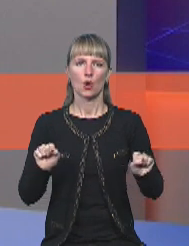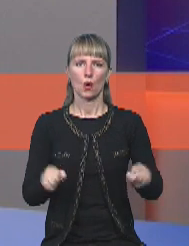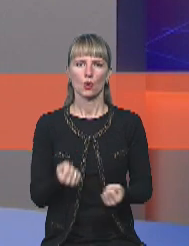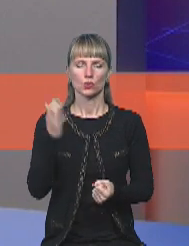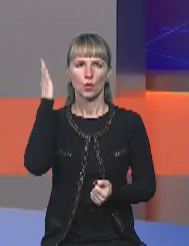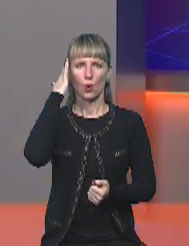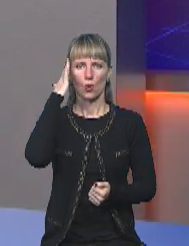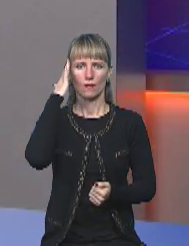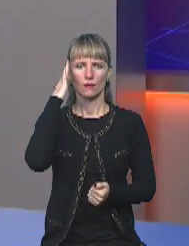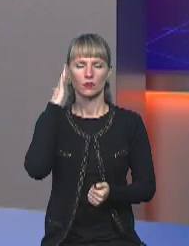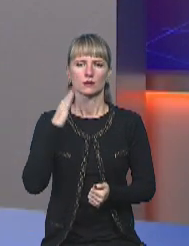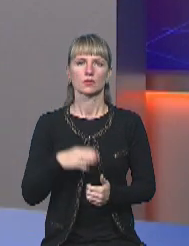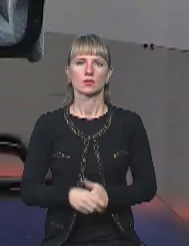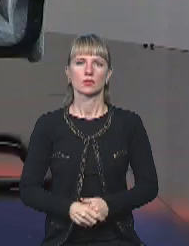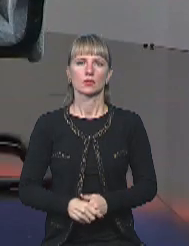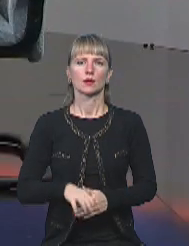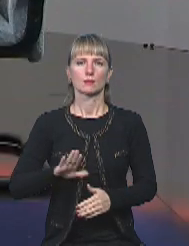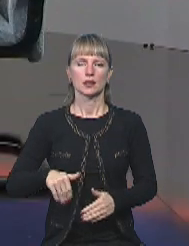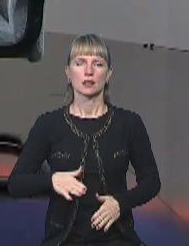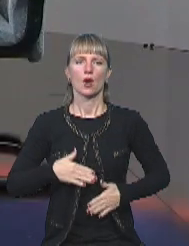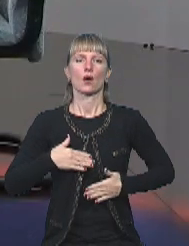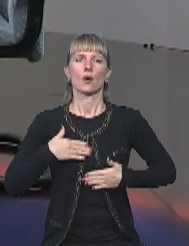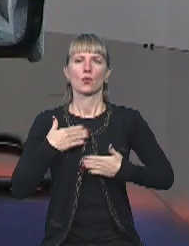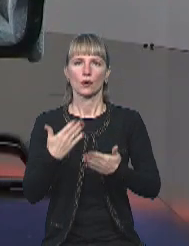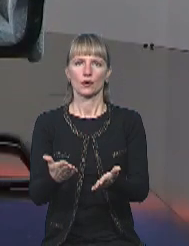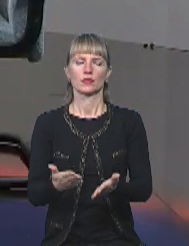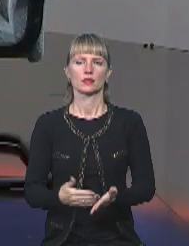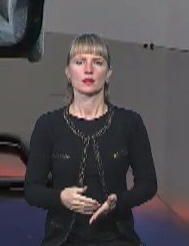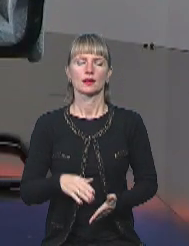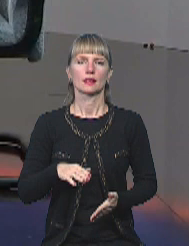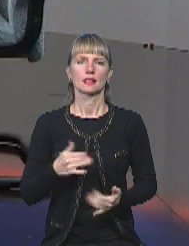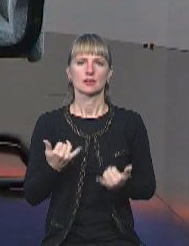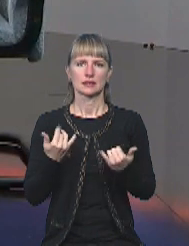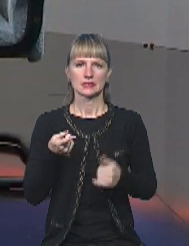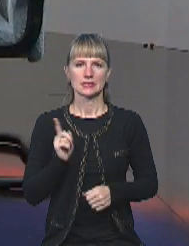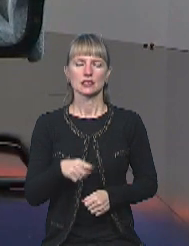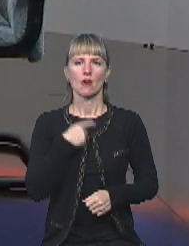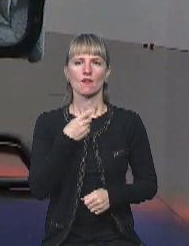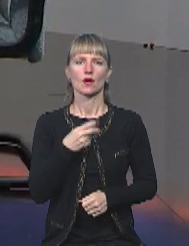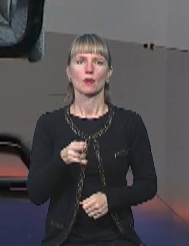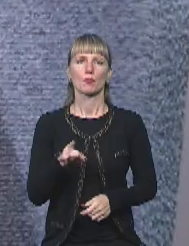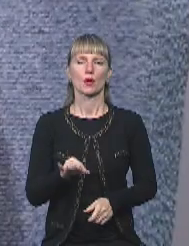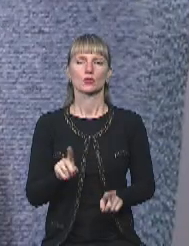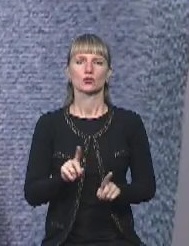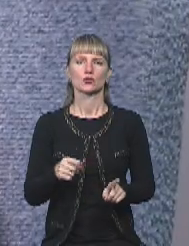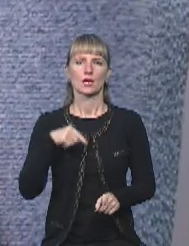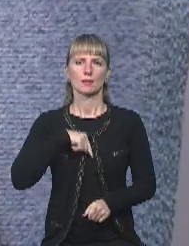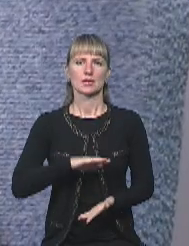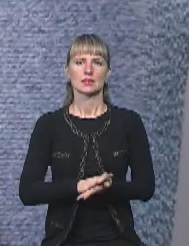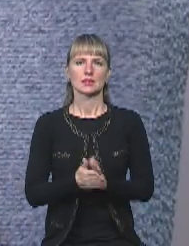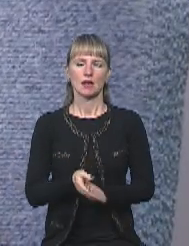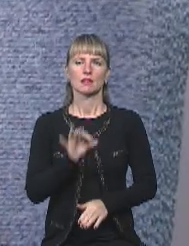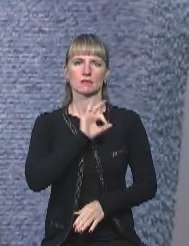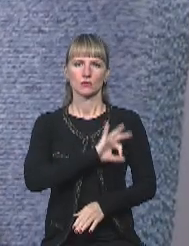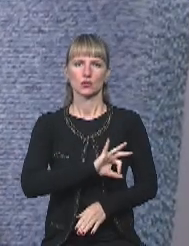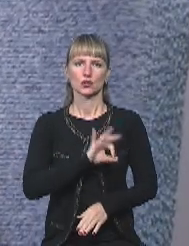голову. Після видиху. Так. Після видиху. Тут дійсно зараз говориться про те, що емоційним станом